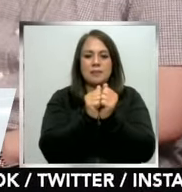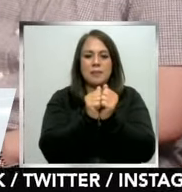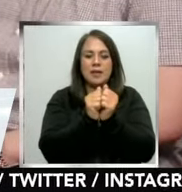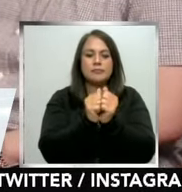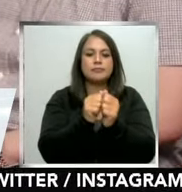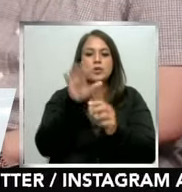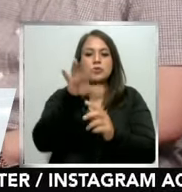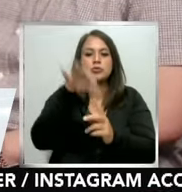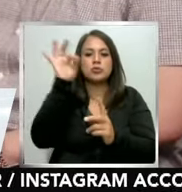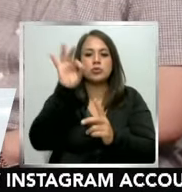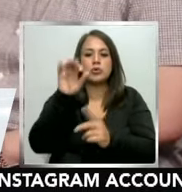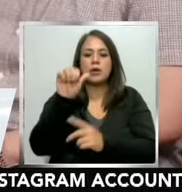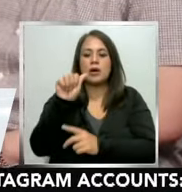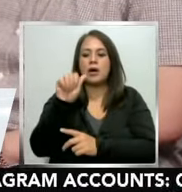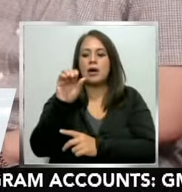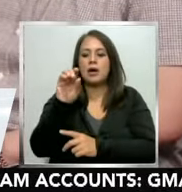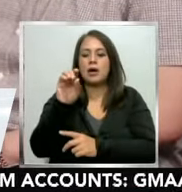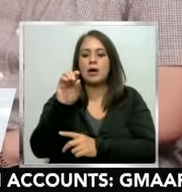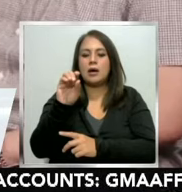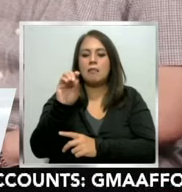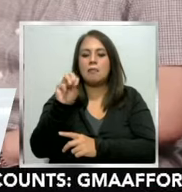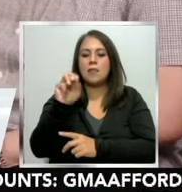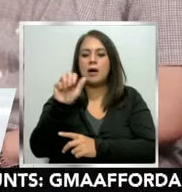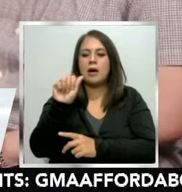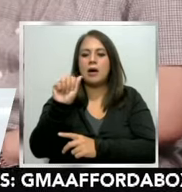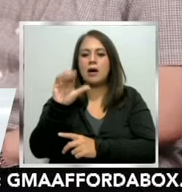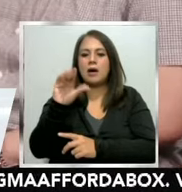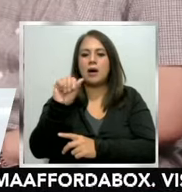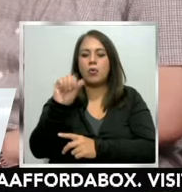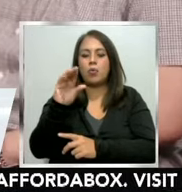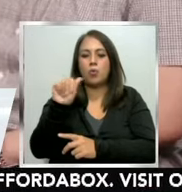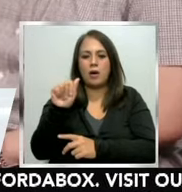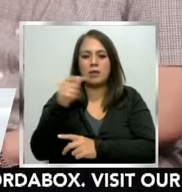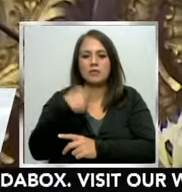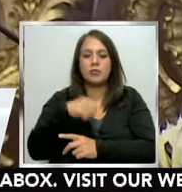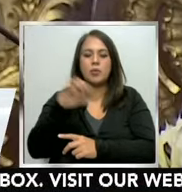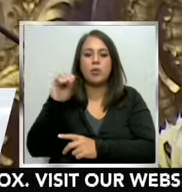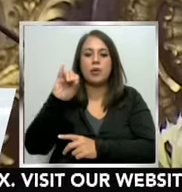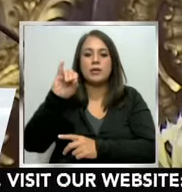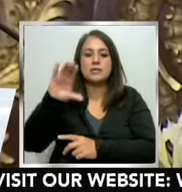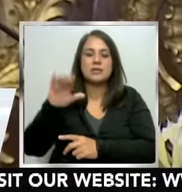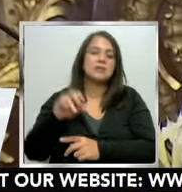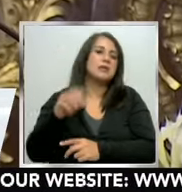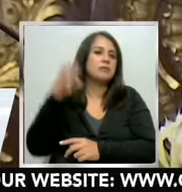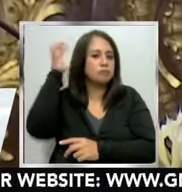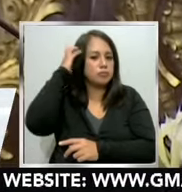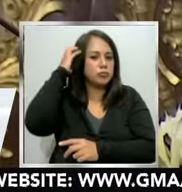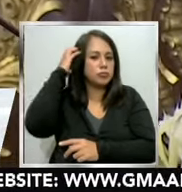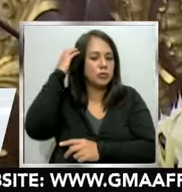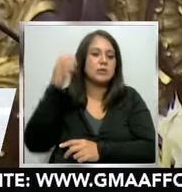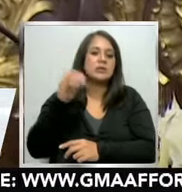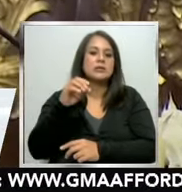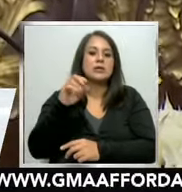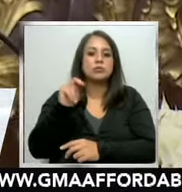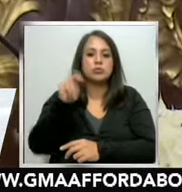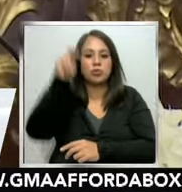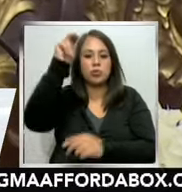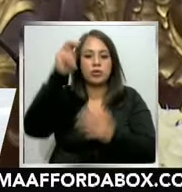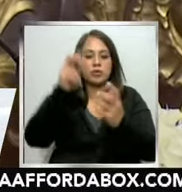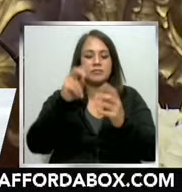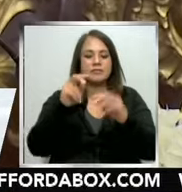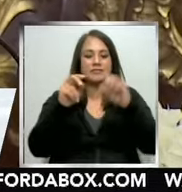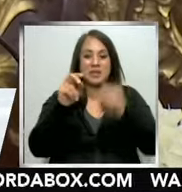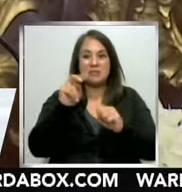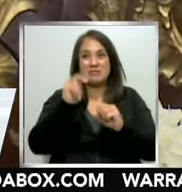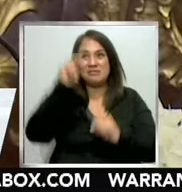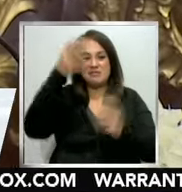Abdul Rauf Makakuwa bilang OIC naman ng Maguindanao del Norte. Munso dito ng pagkakahati ng lalawigan sa dalawa